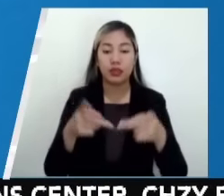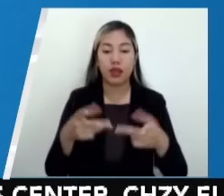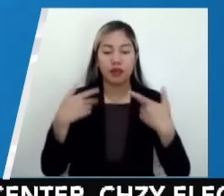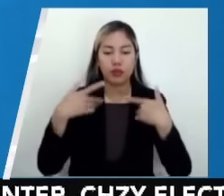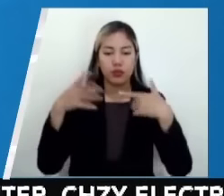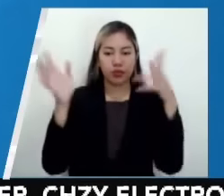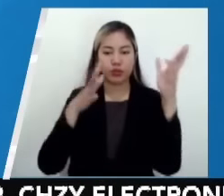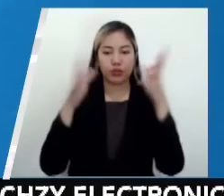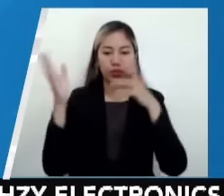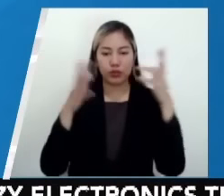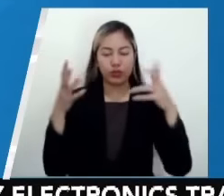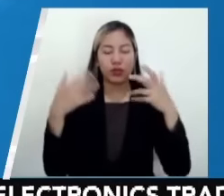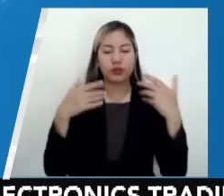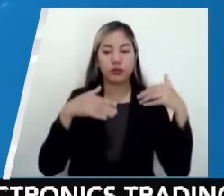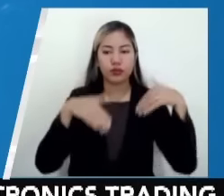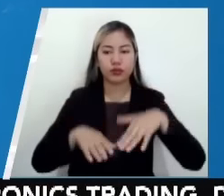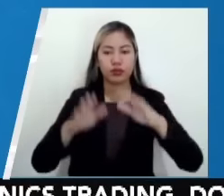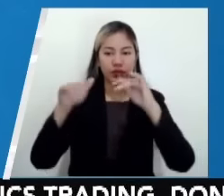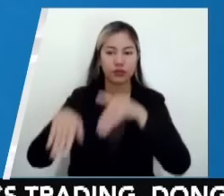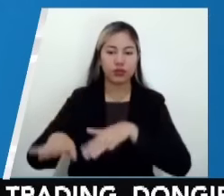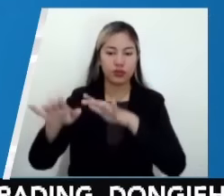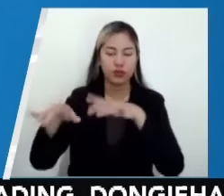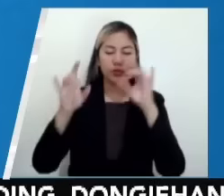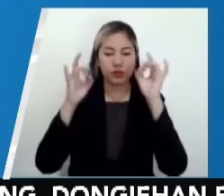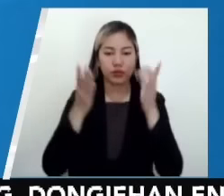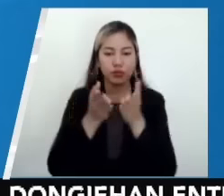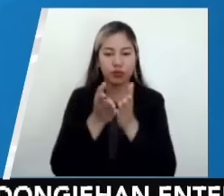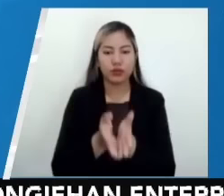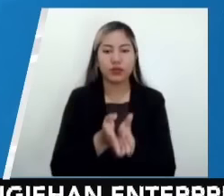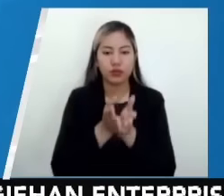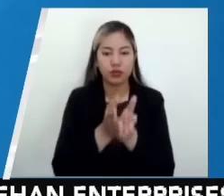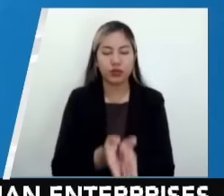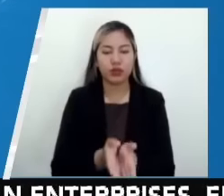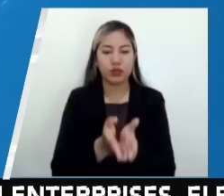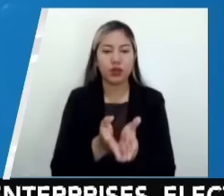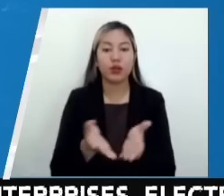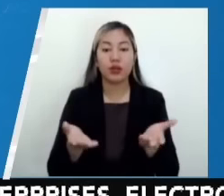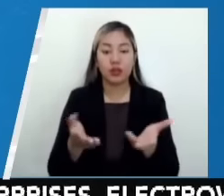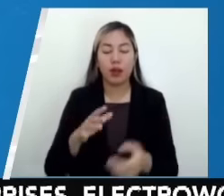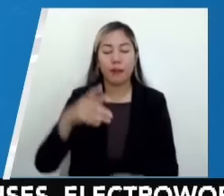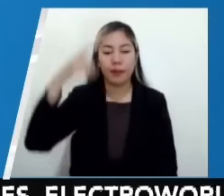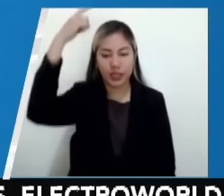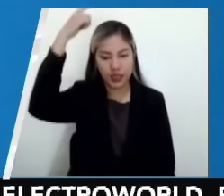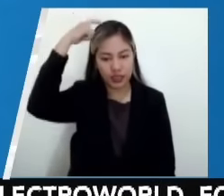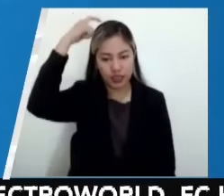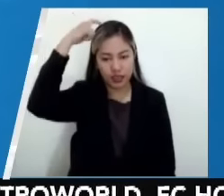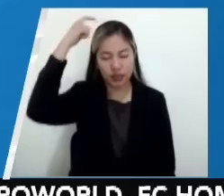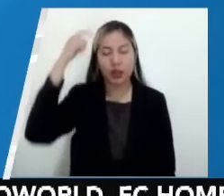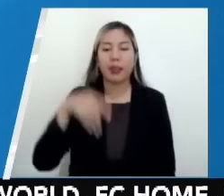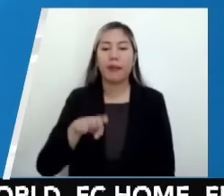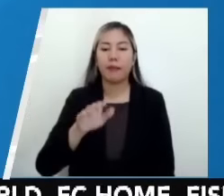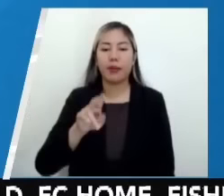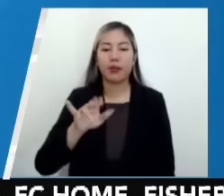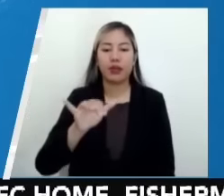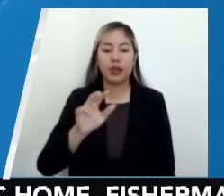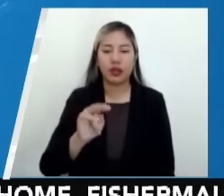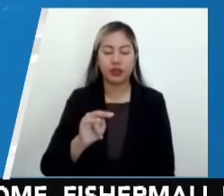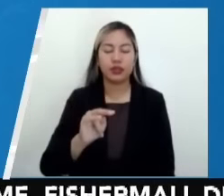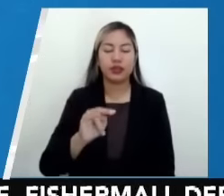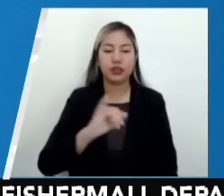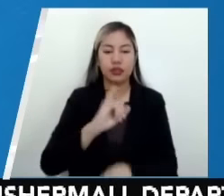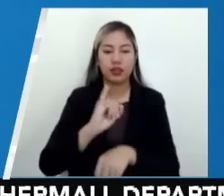sasakyang pandagat ang pumalaot sa mga dagat na sakop ng Batanes, Babuyan Islands, Ilocos Norte at sa